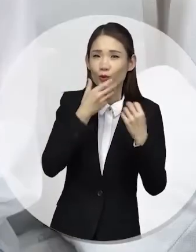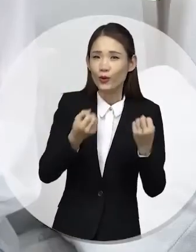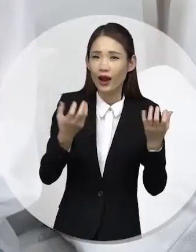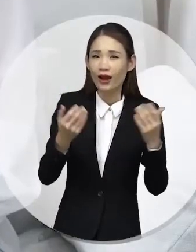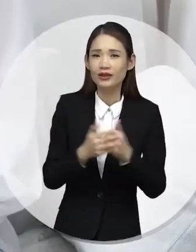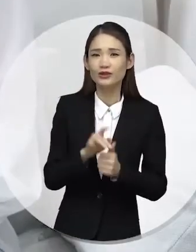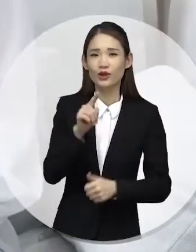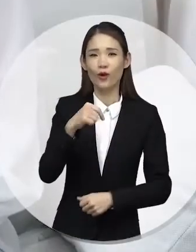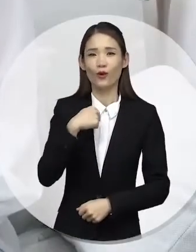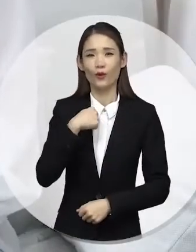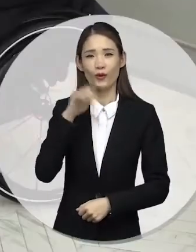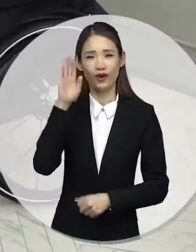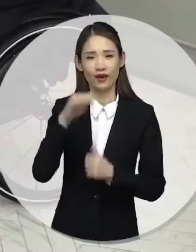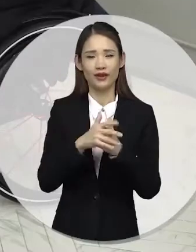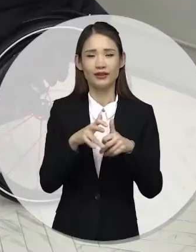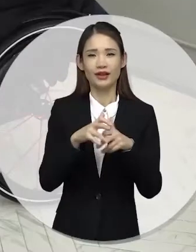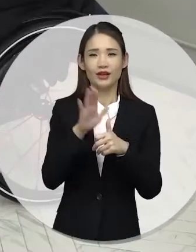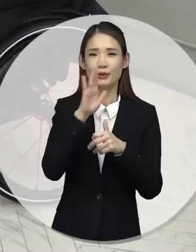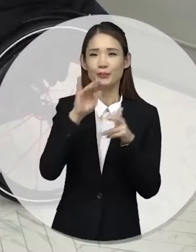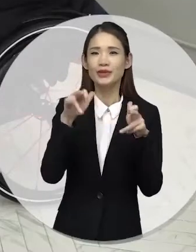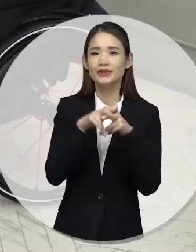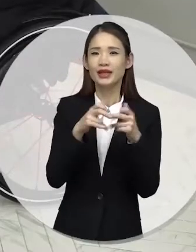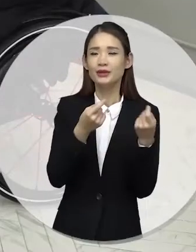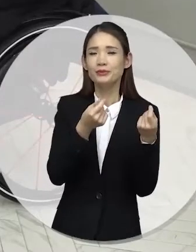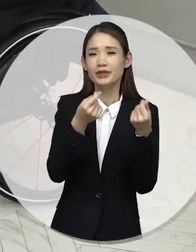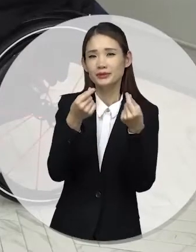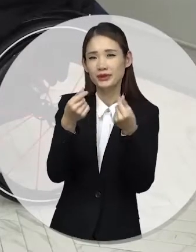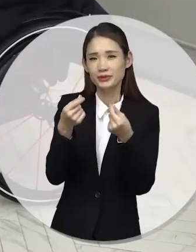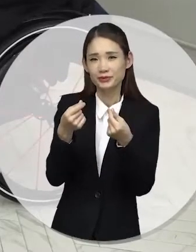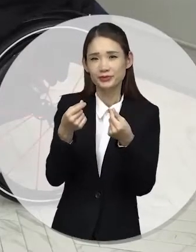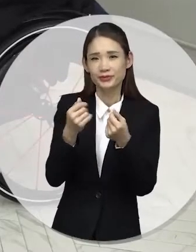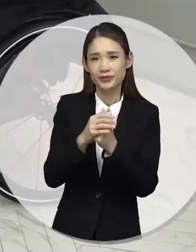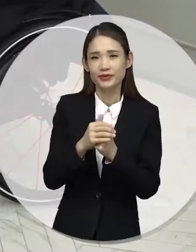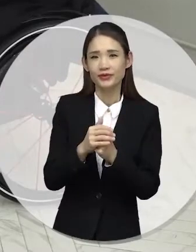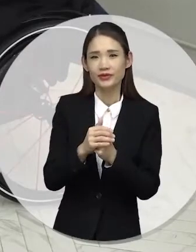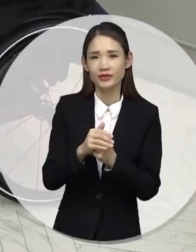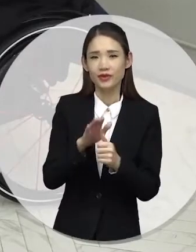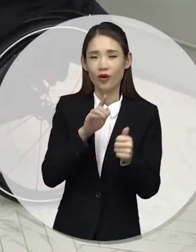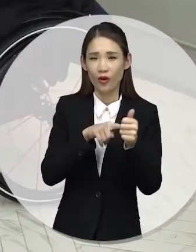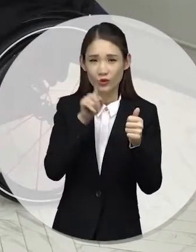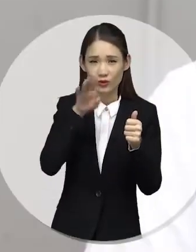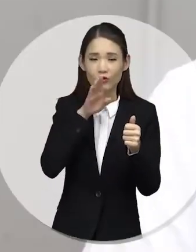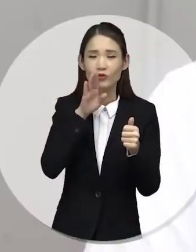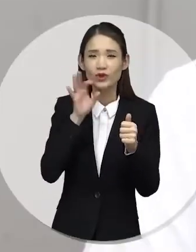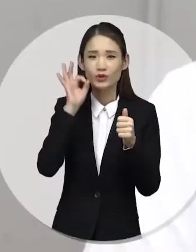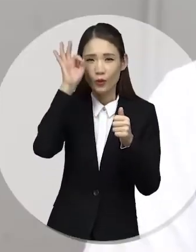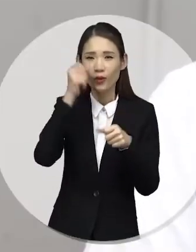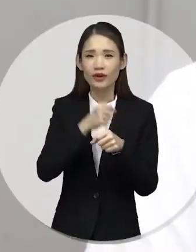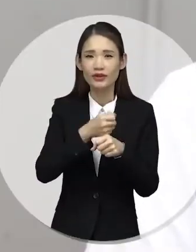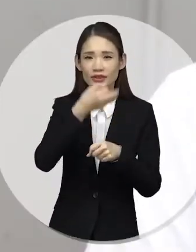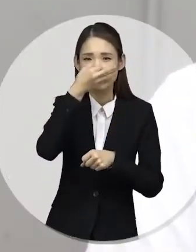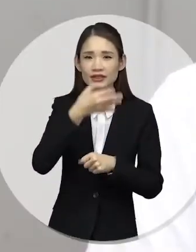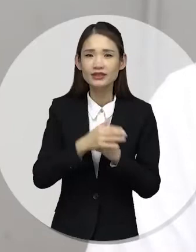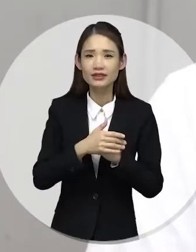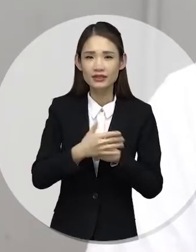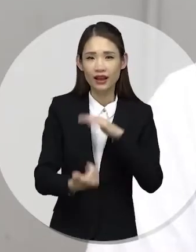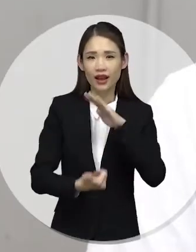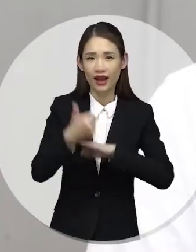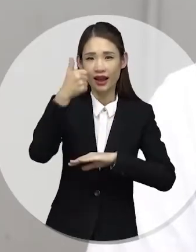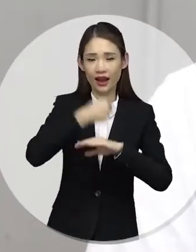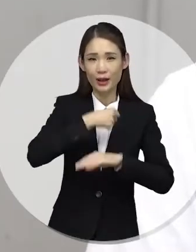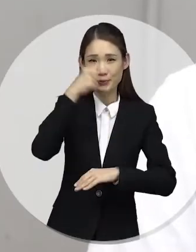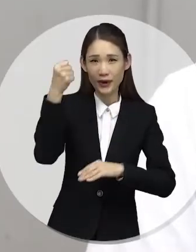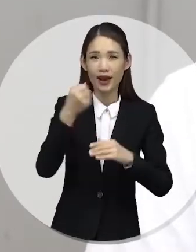축하한다. 너도 이제 비장애인과 비슷해졌구나. 너 정말 노력했고 힘들었겠다. 하지만